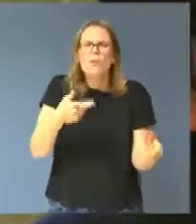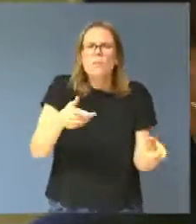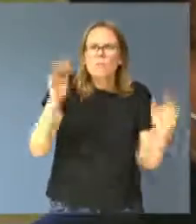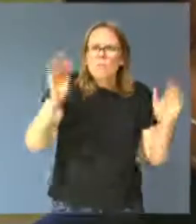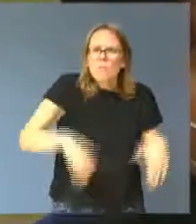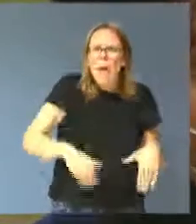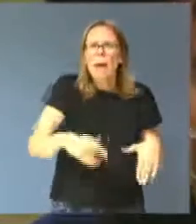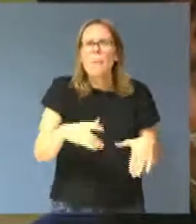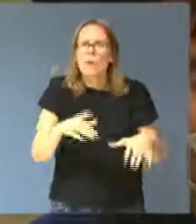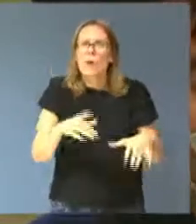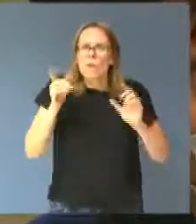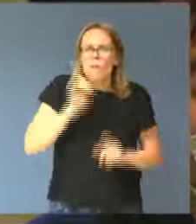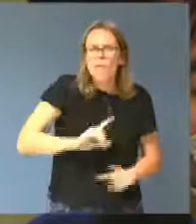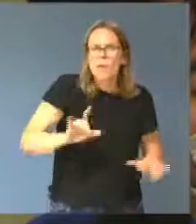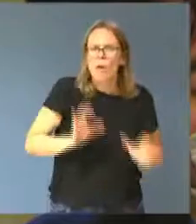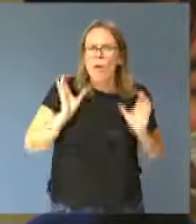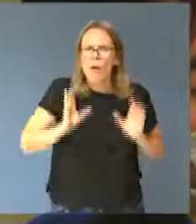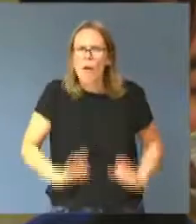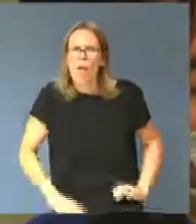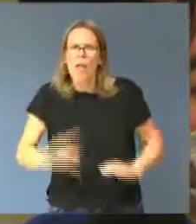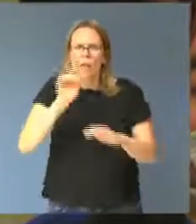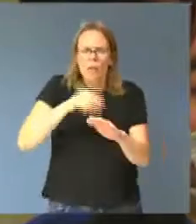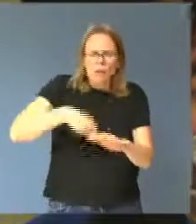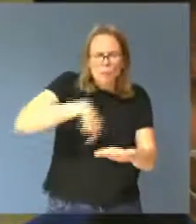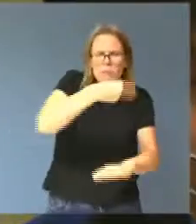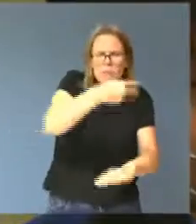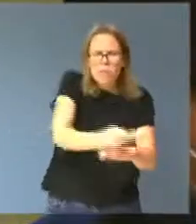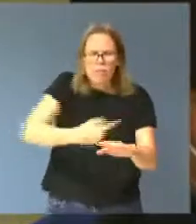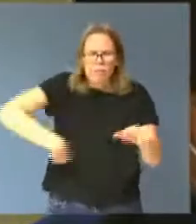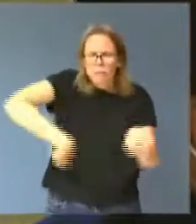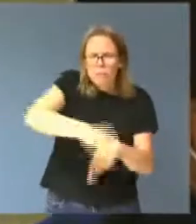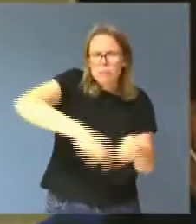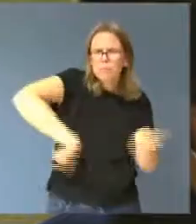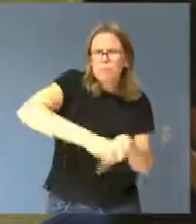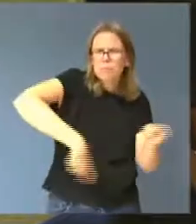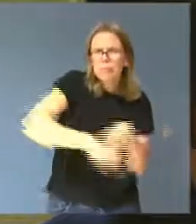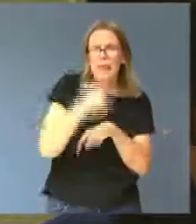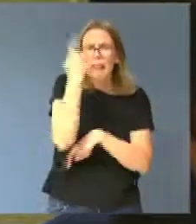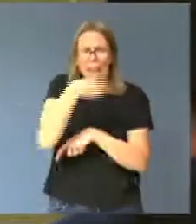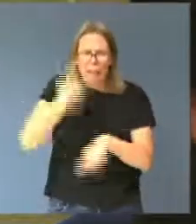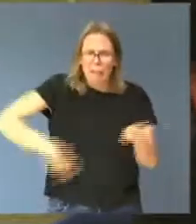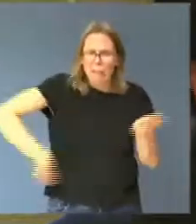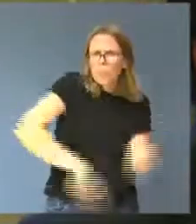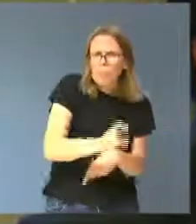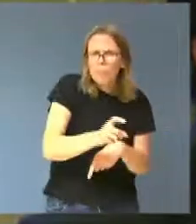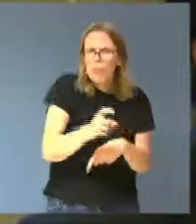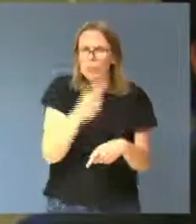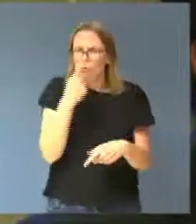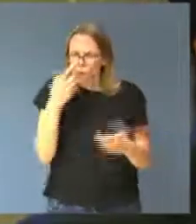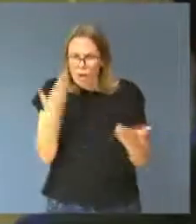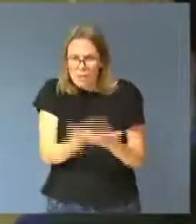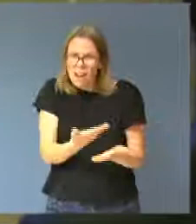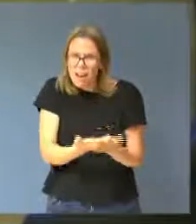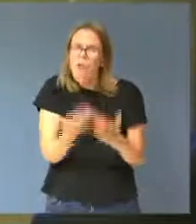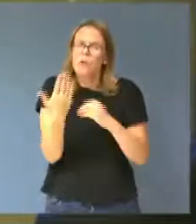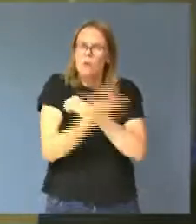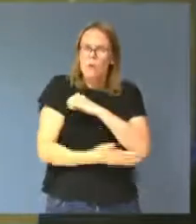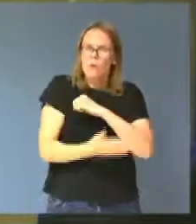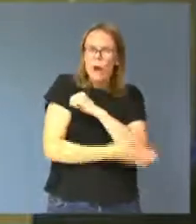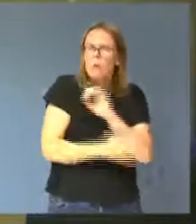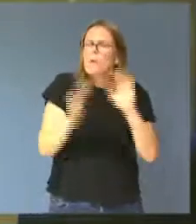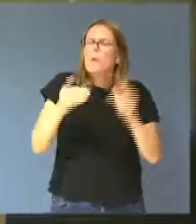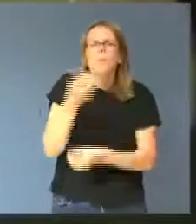de la tête, une collégienne qu'il a jetée à terre. Il y a un retour à la barbarie quand on perd sa vie en France pour un regard, pour une cigarette